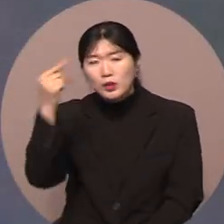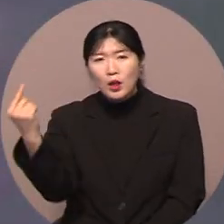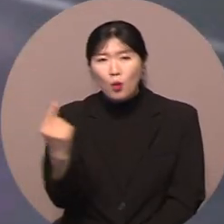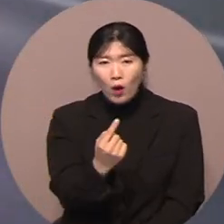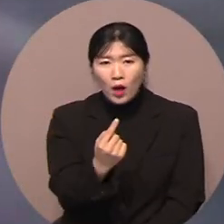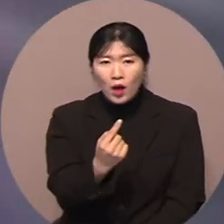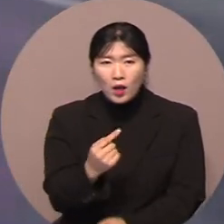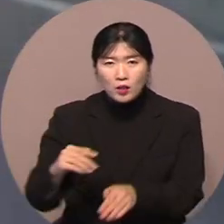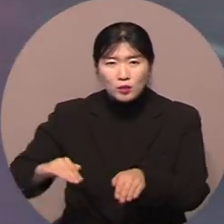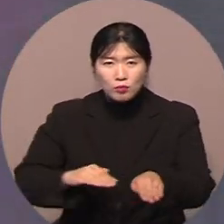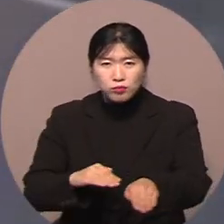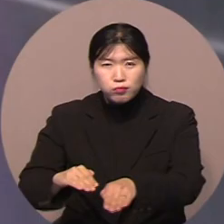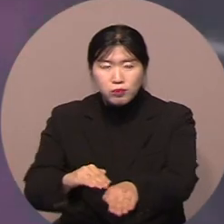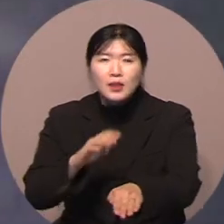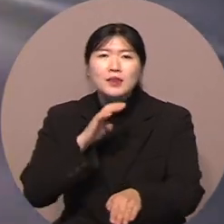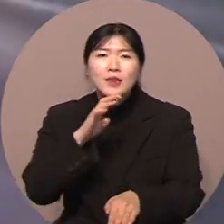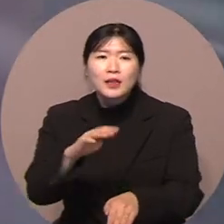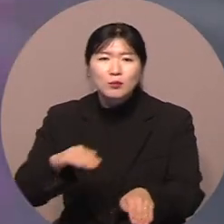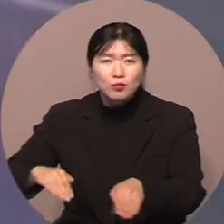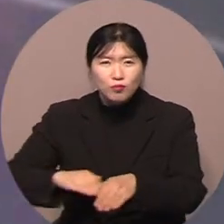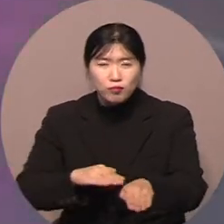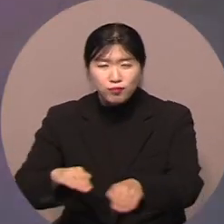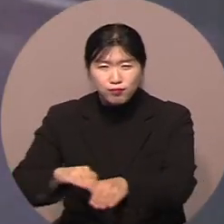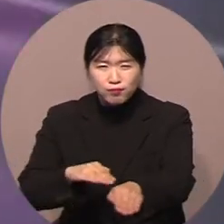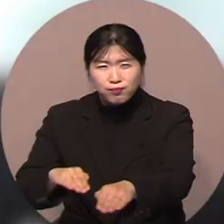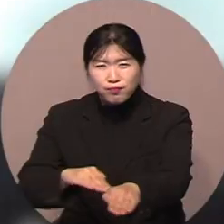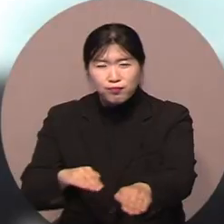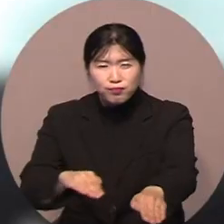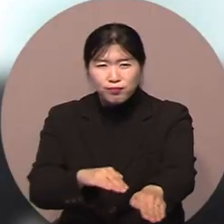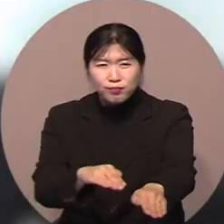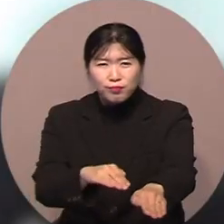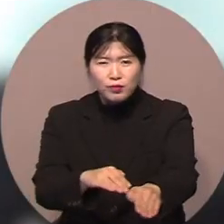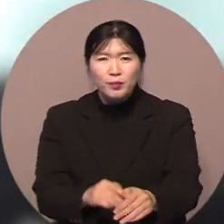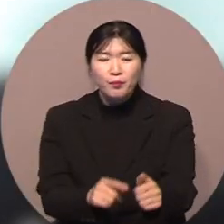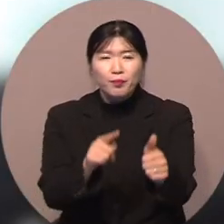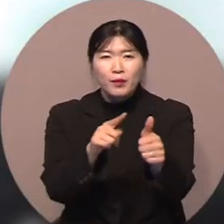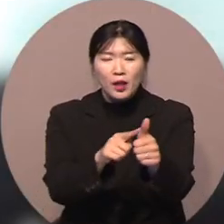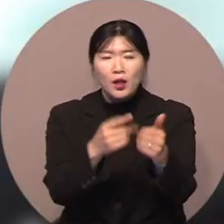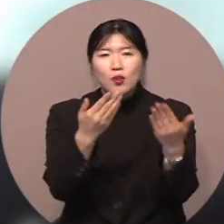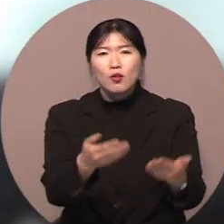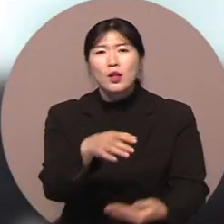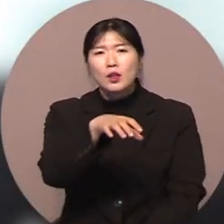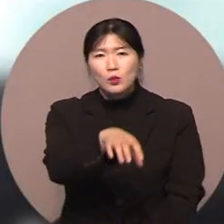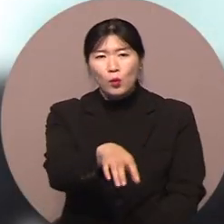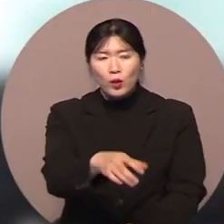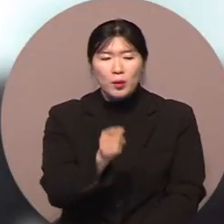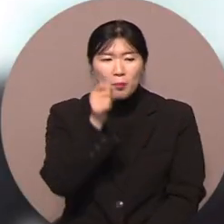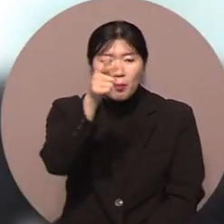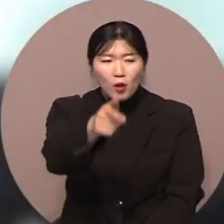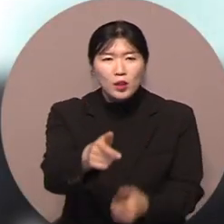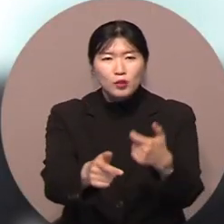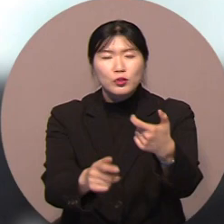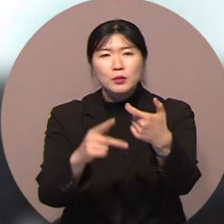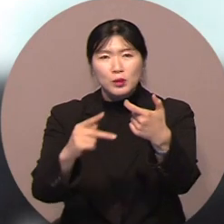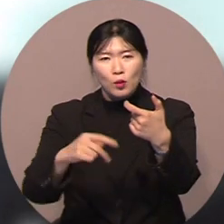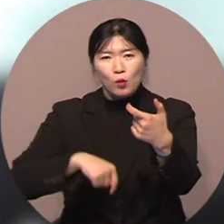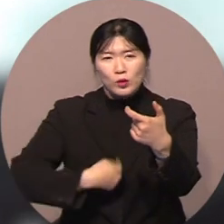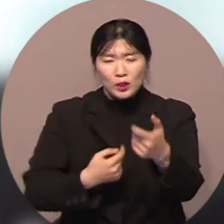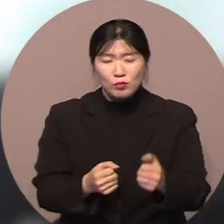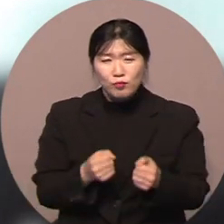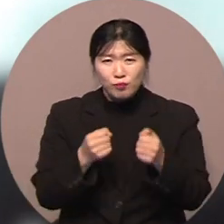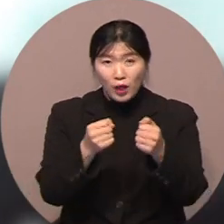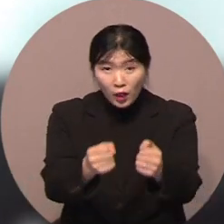도주하는 택시와 40분간 추격전이 벌어졌습니다 용의자는 휴계소에서 60km 떨어진 곳까지 도주했지만